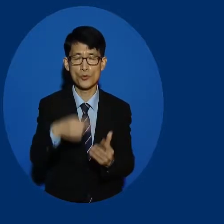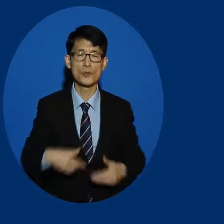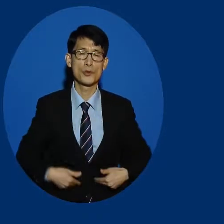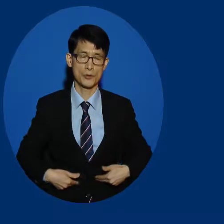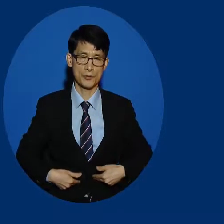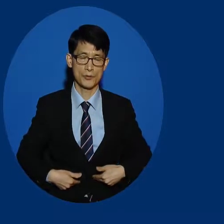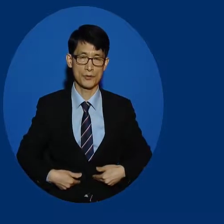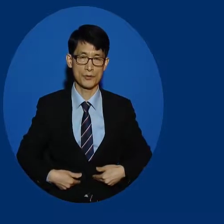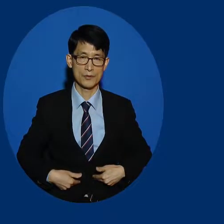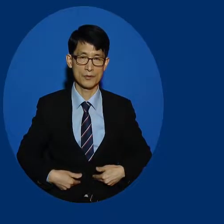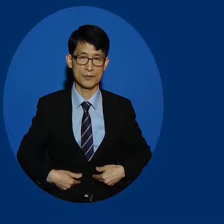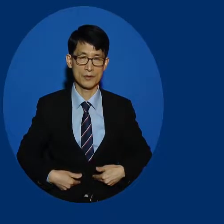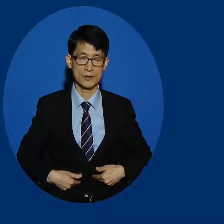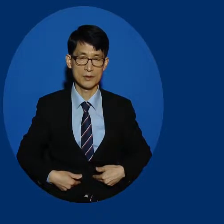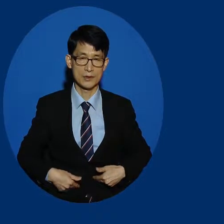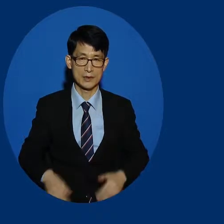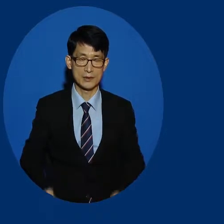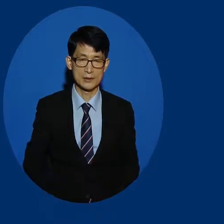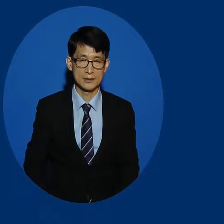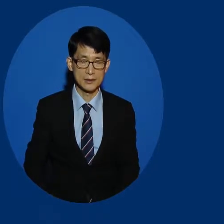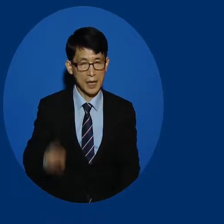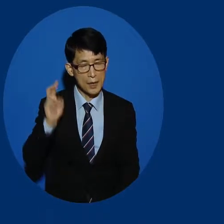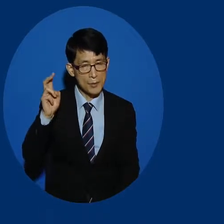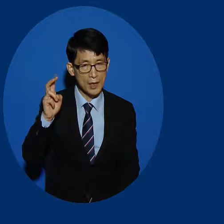학령기 때의 어떤 배움보다